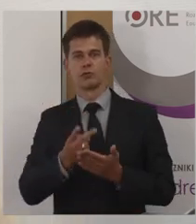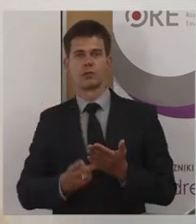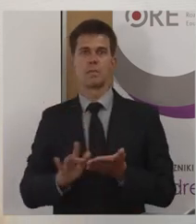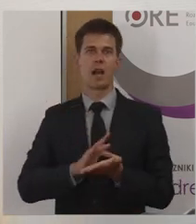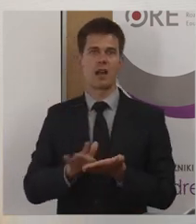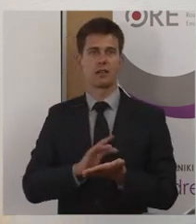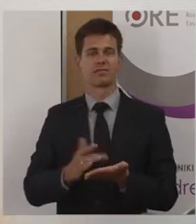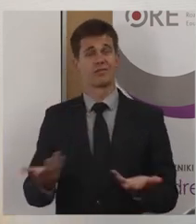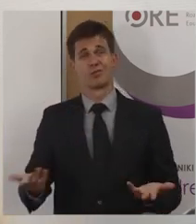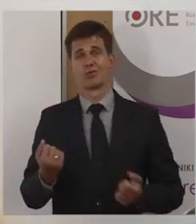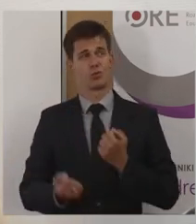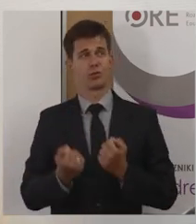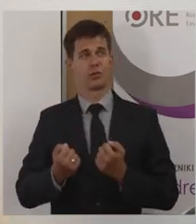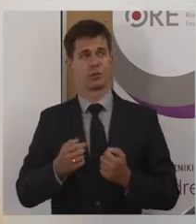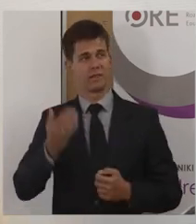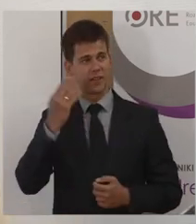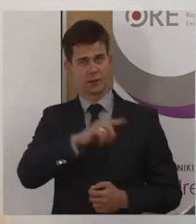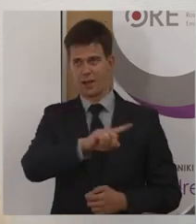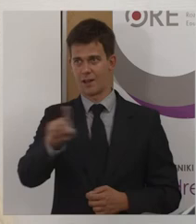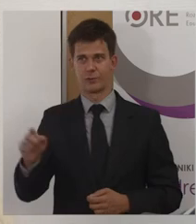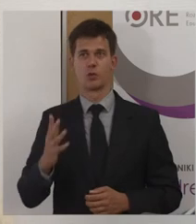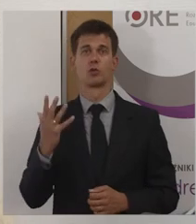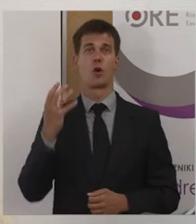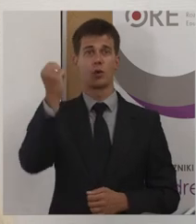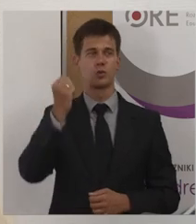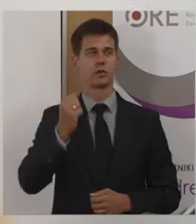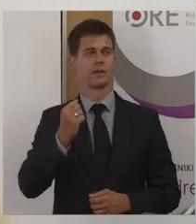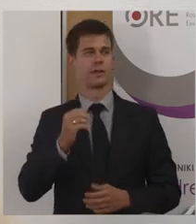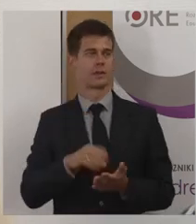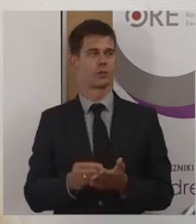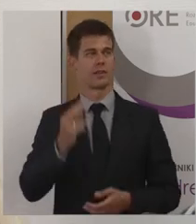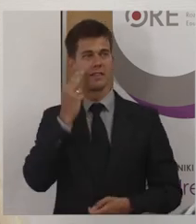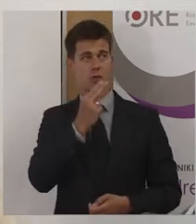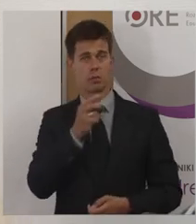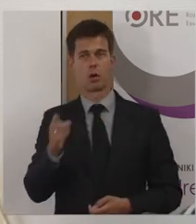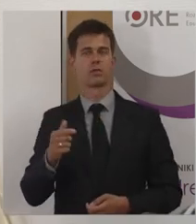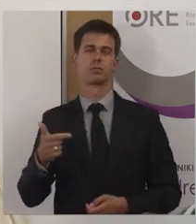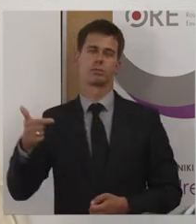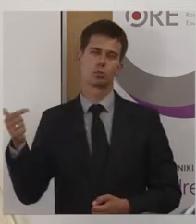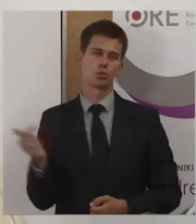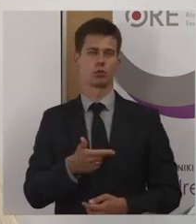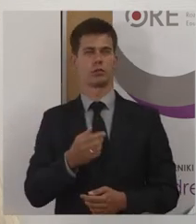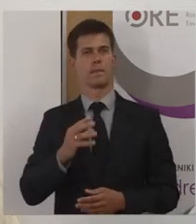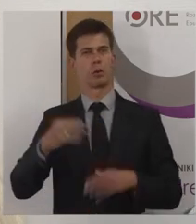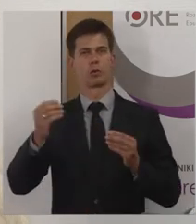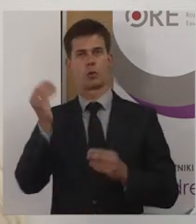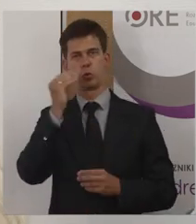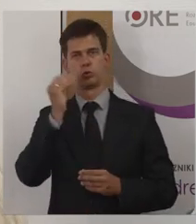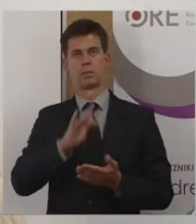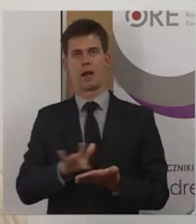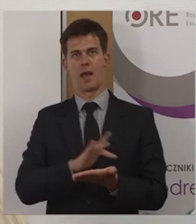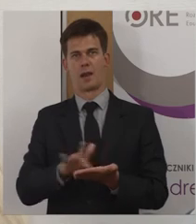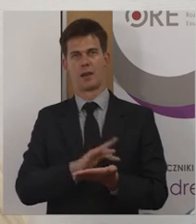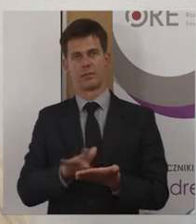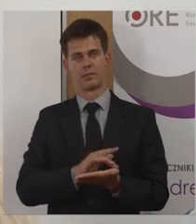I to panowie, osoby tutaj dorosłe z sukcesami, niewidome podkreśliły, że tego Braille'a nauczyły się w tym